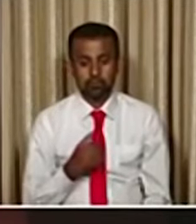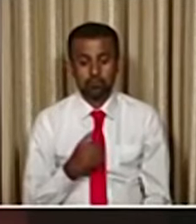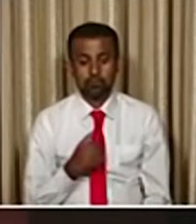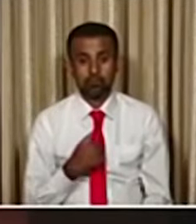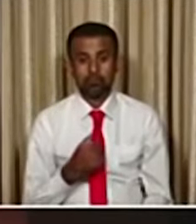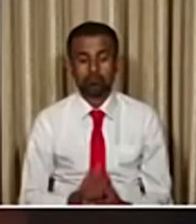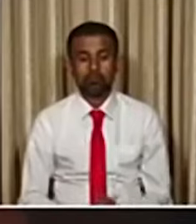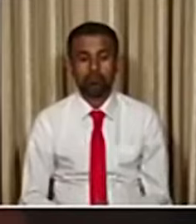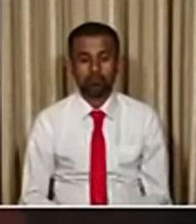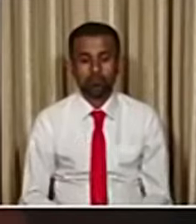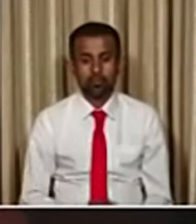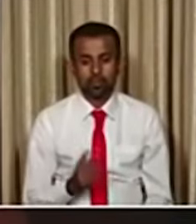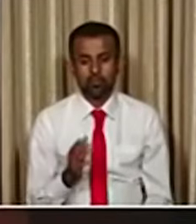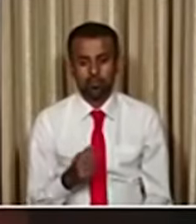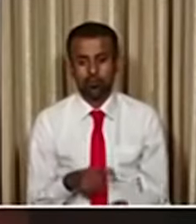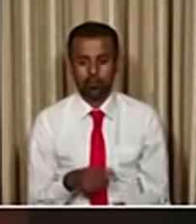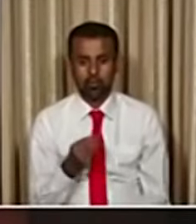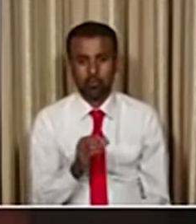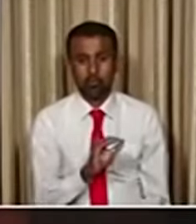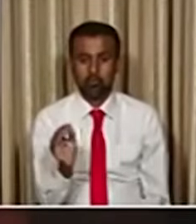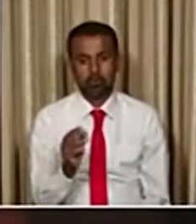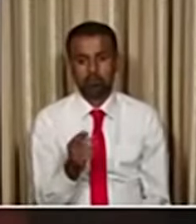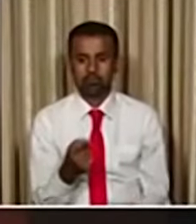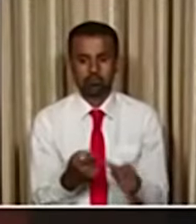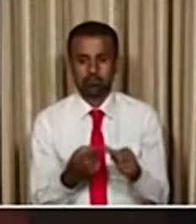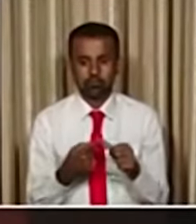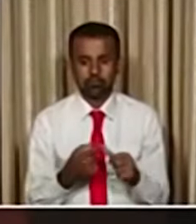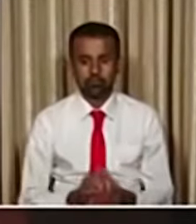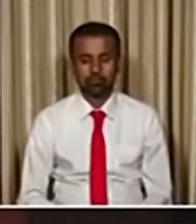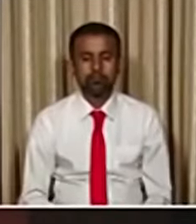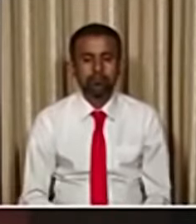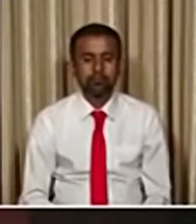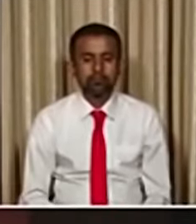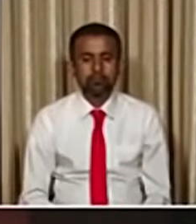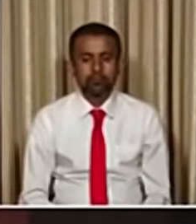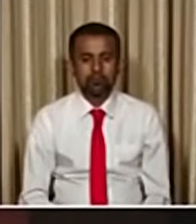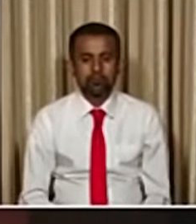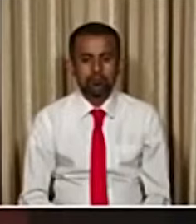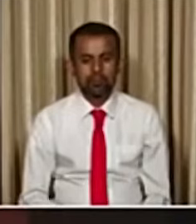for that, then you can answer fully. Please no,